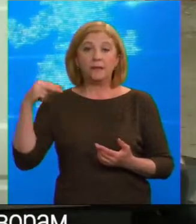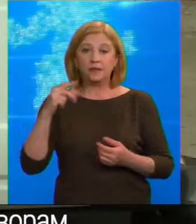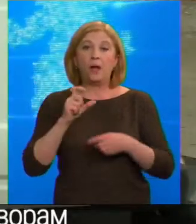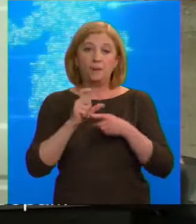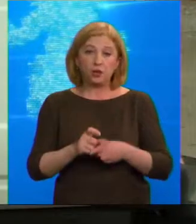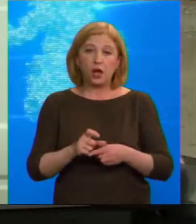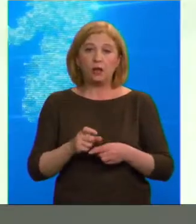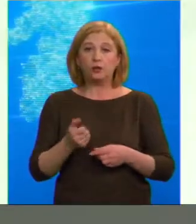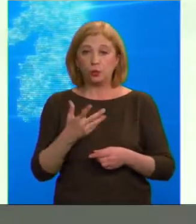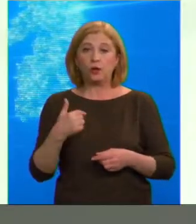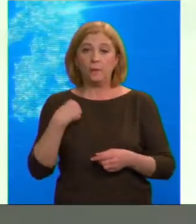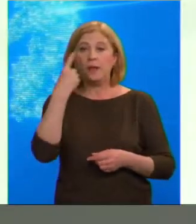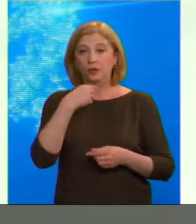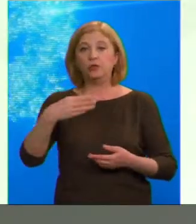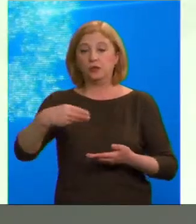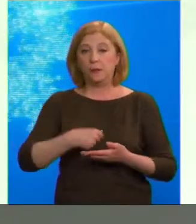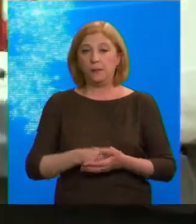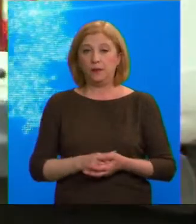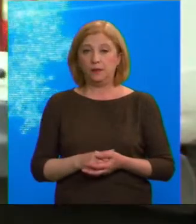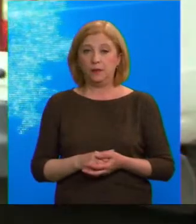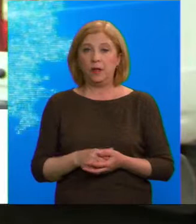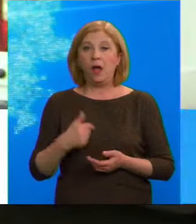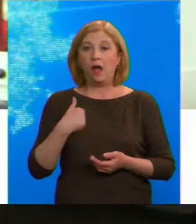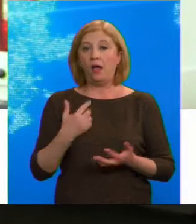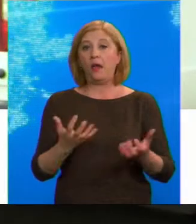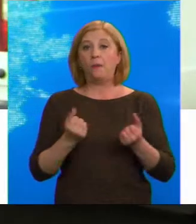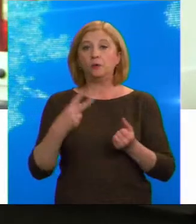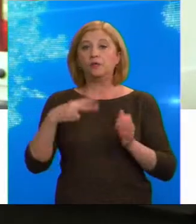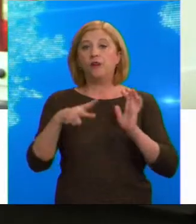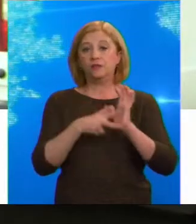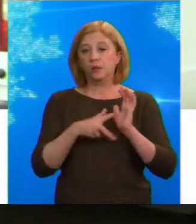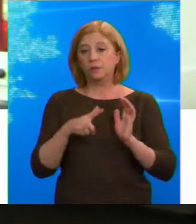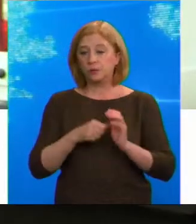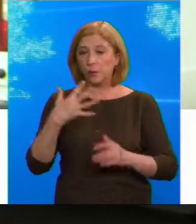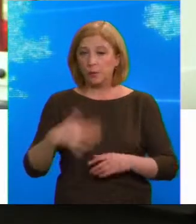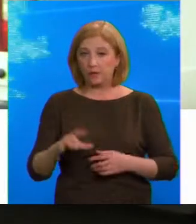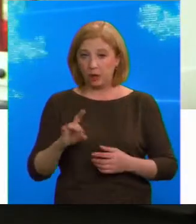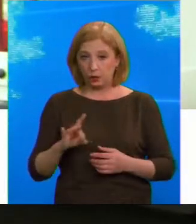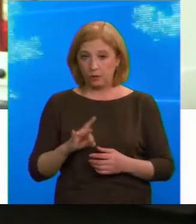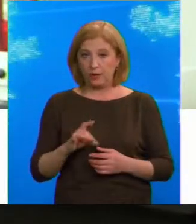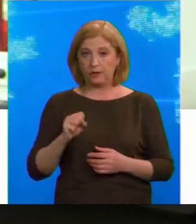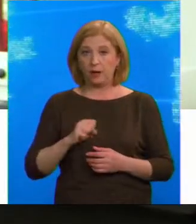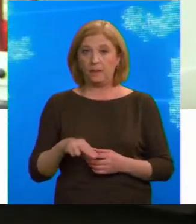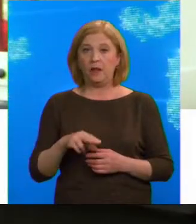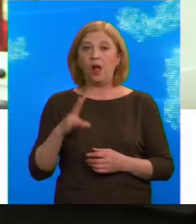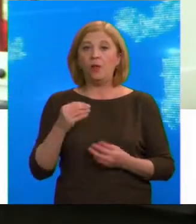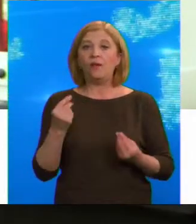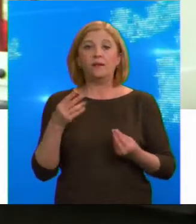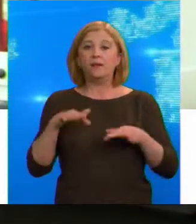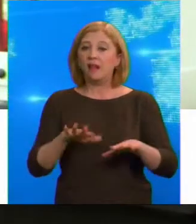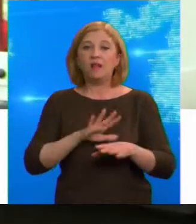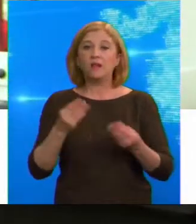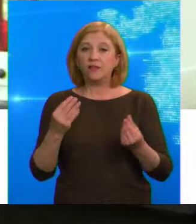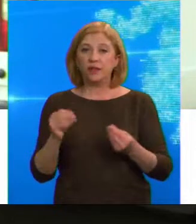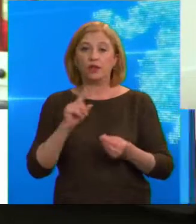столько мне лично заплатили. Я получил 28 750 рублей. Вот. Но дело не в деньгах, дело в том, чтобы